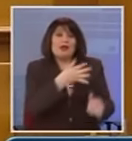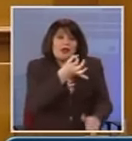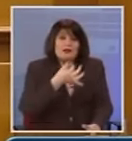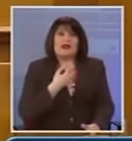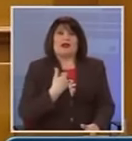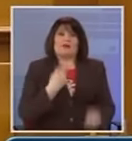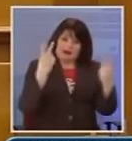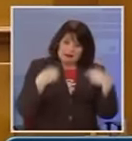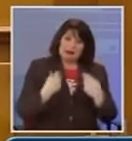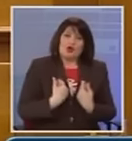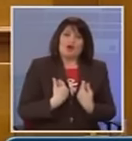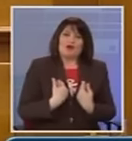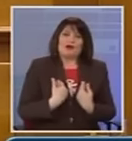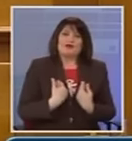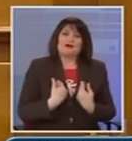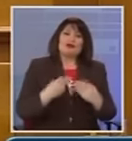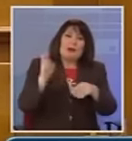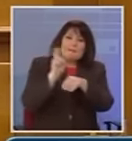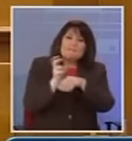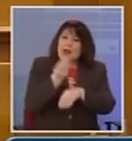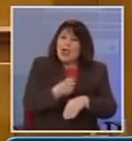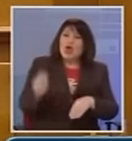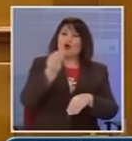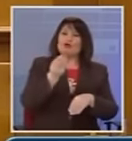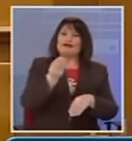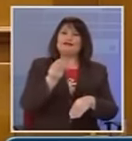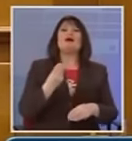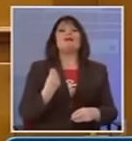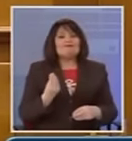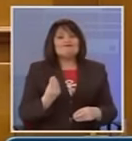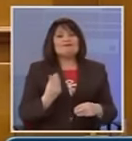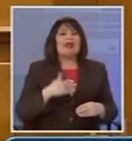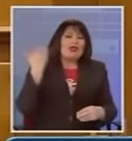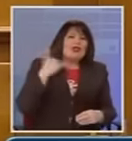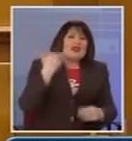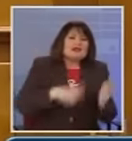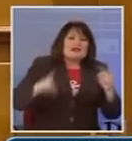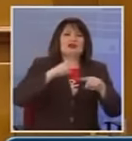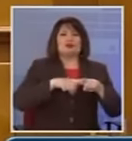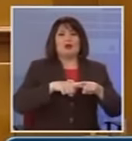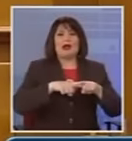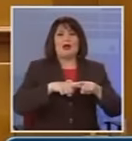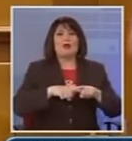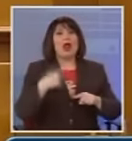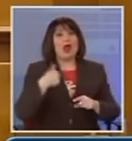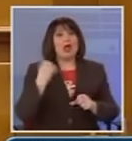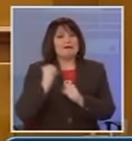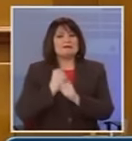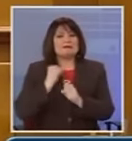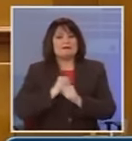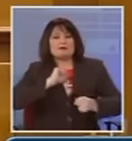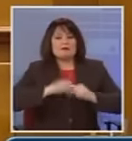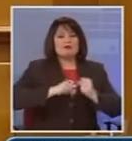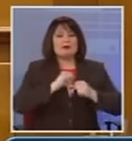λέξη αναγνώρισης ότι τα πλεονάσματα δημιουργήθηκαν προφανώς από τις θυσίες του ελληνικού λαού, αλλά με επιμονή της δικής μας